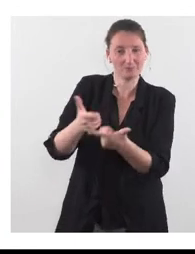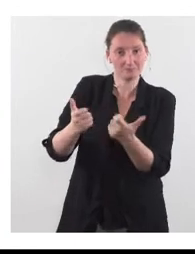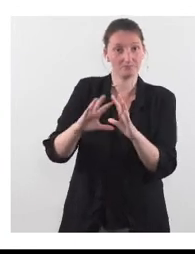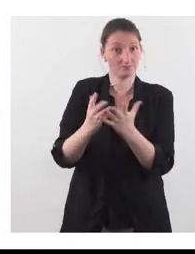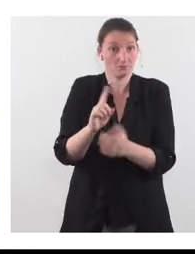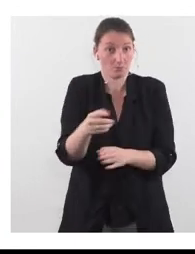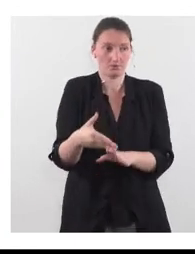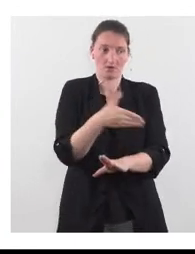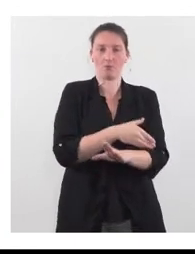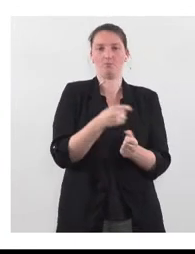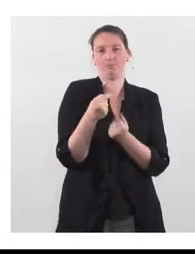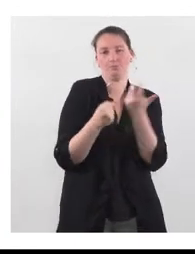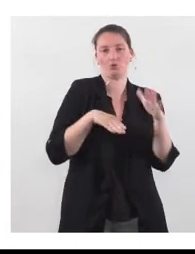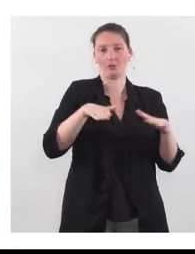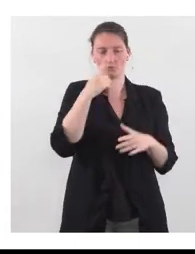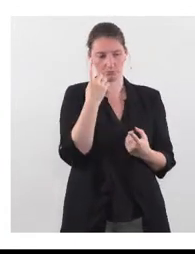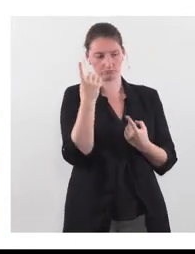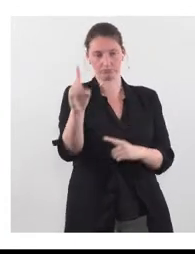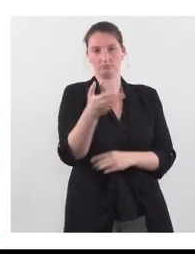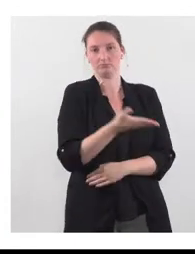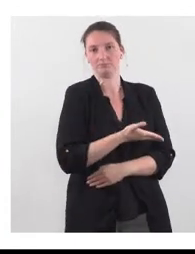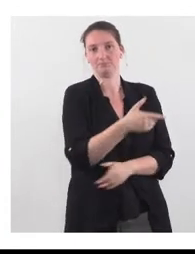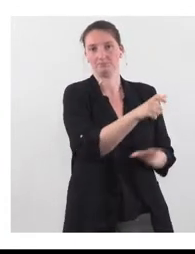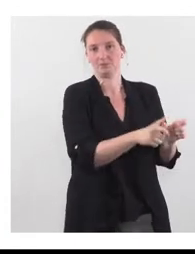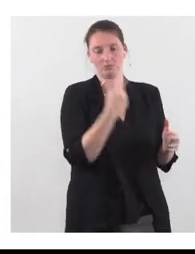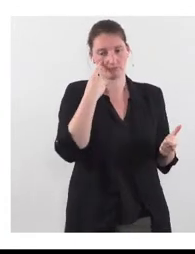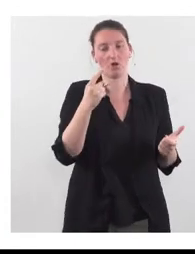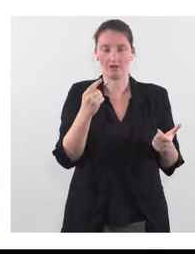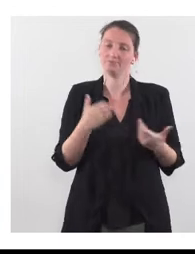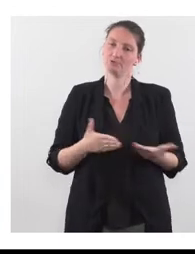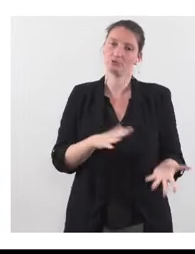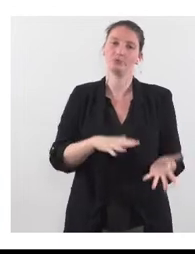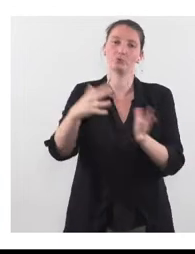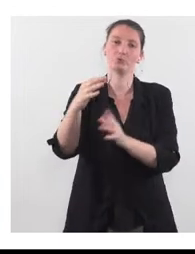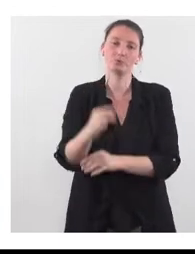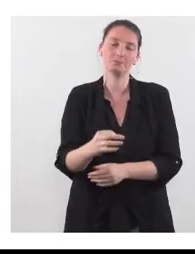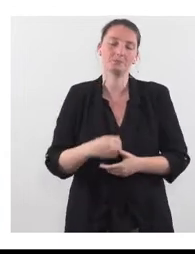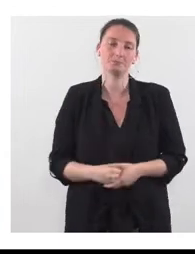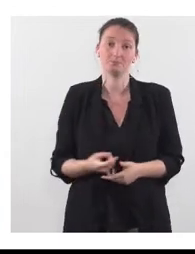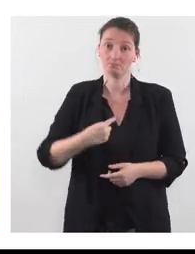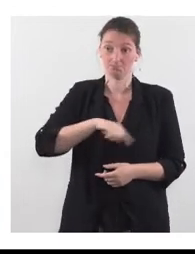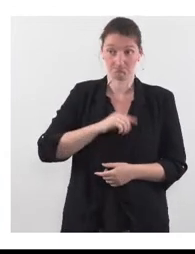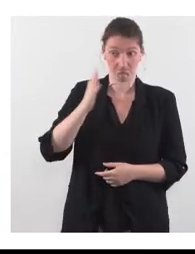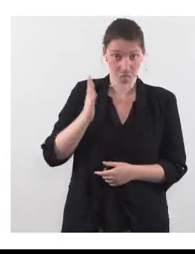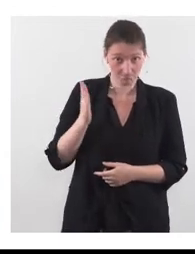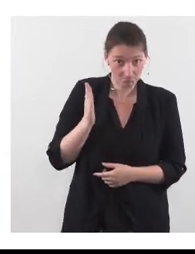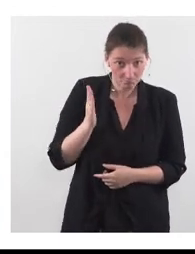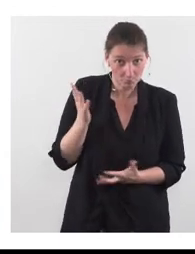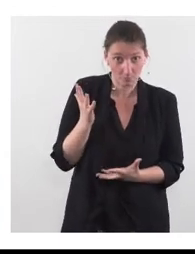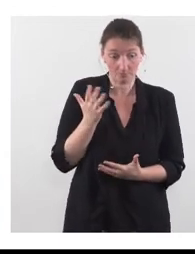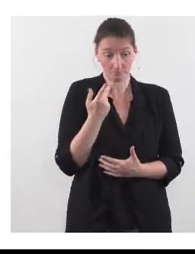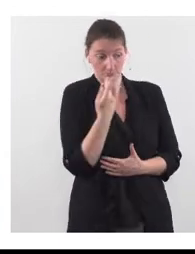changer les choses lorsque nous défendons des personnes. Nous avons besoin de collecter ces